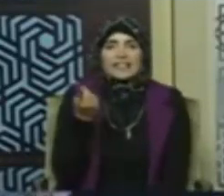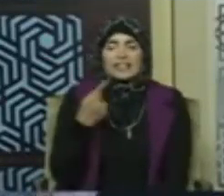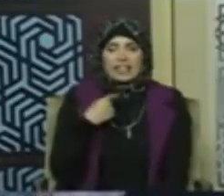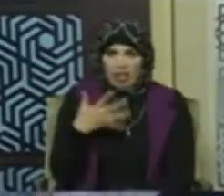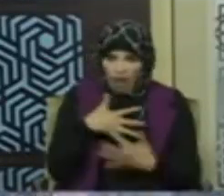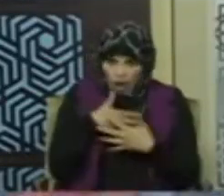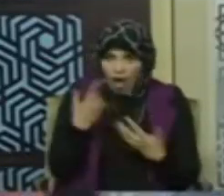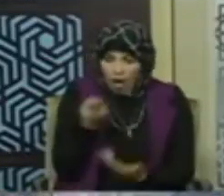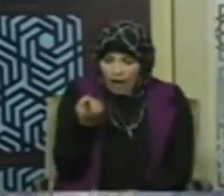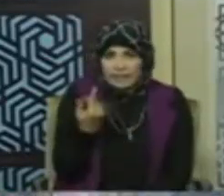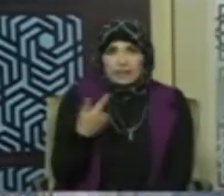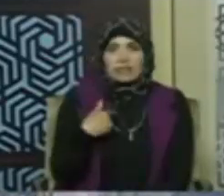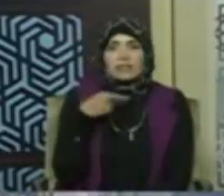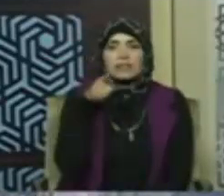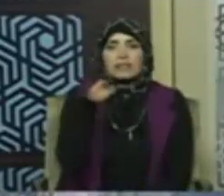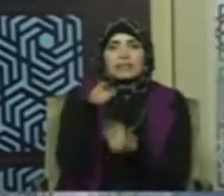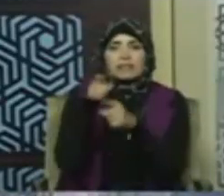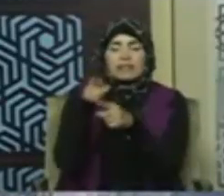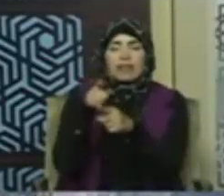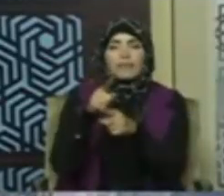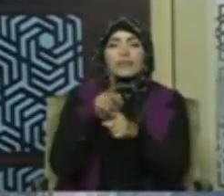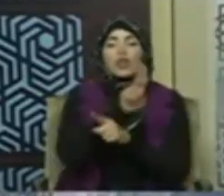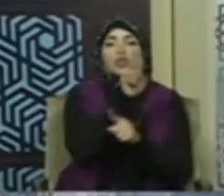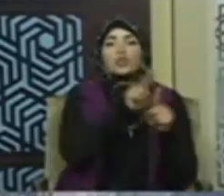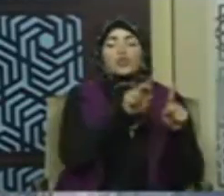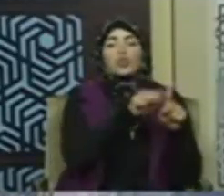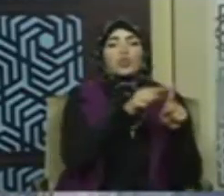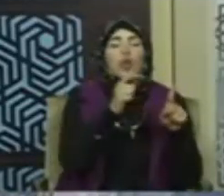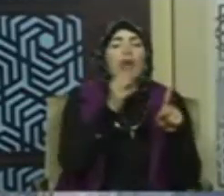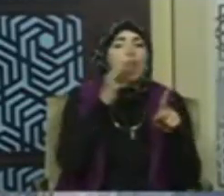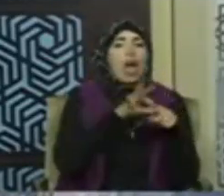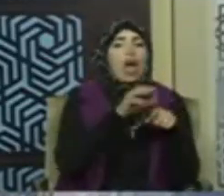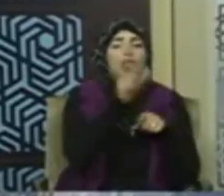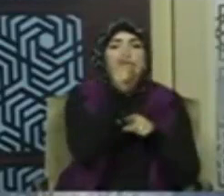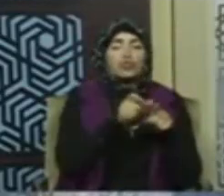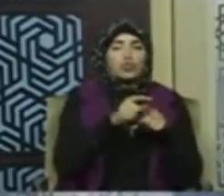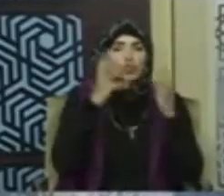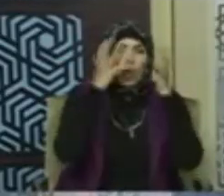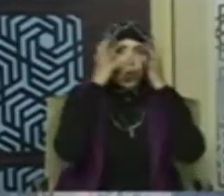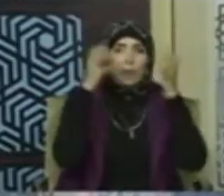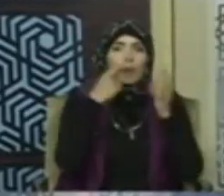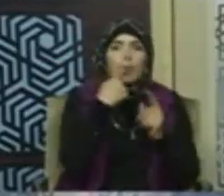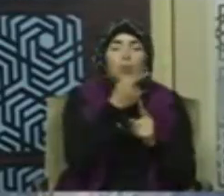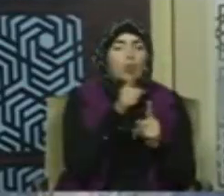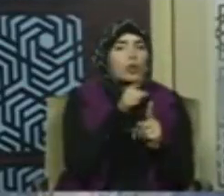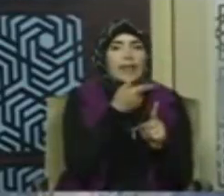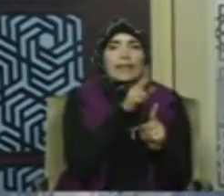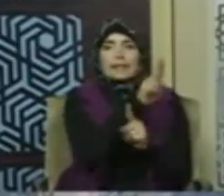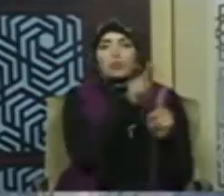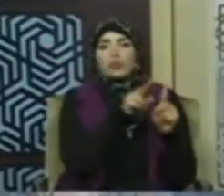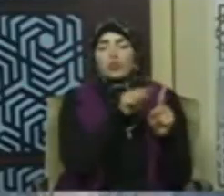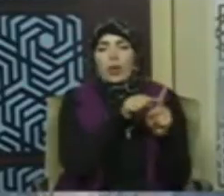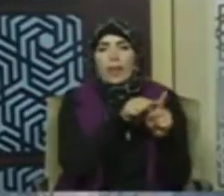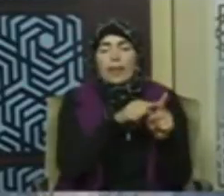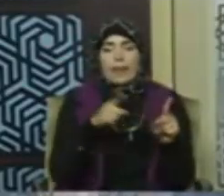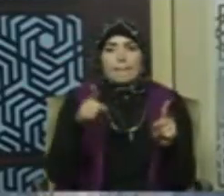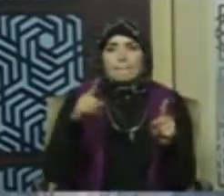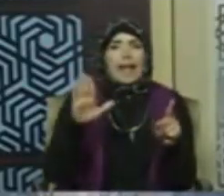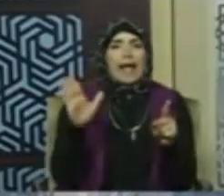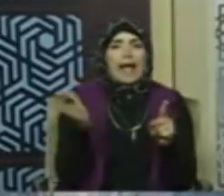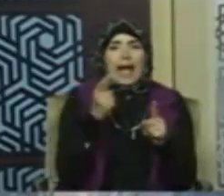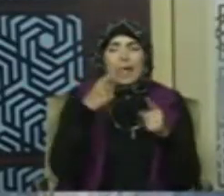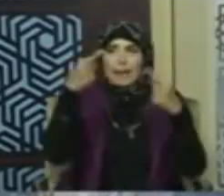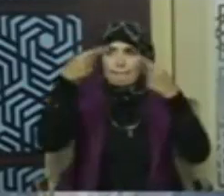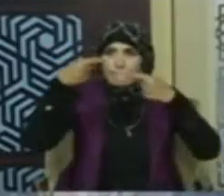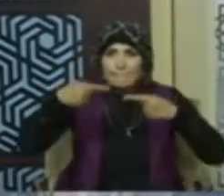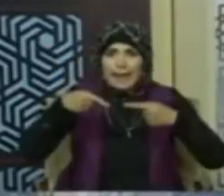الحكماء أي بيت أهجى في تاريخ الشعر العربي؟ أصعب بيت قيل